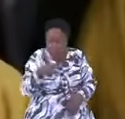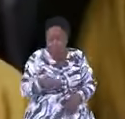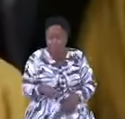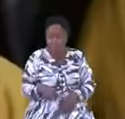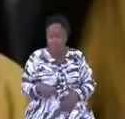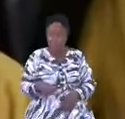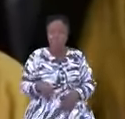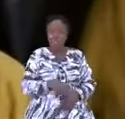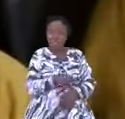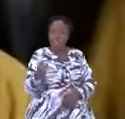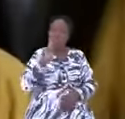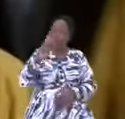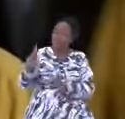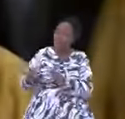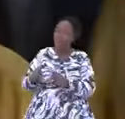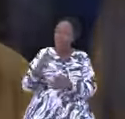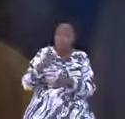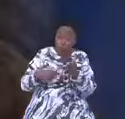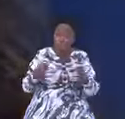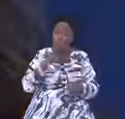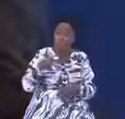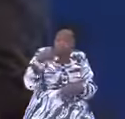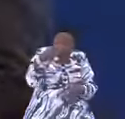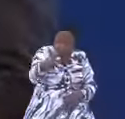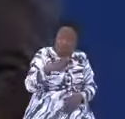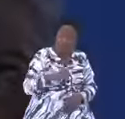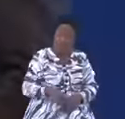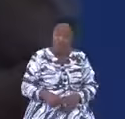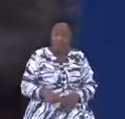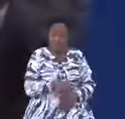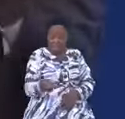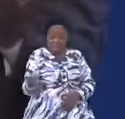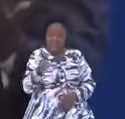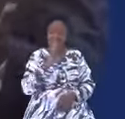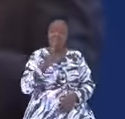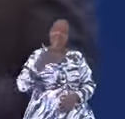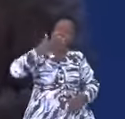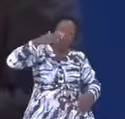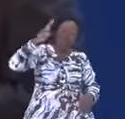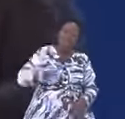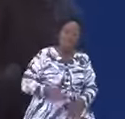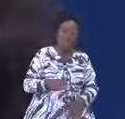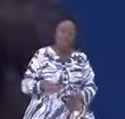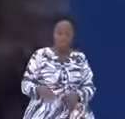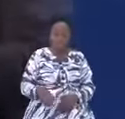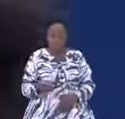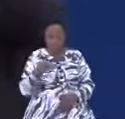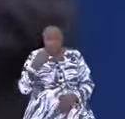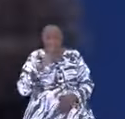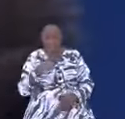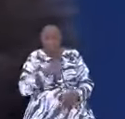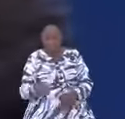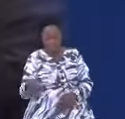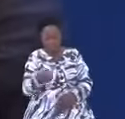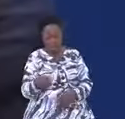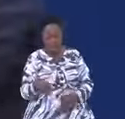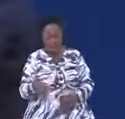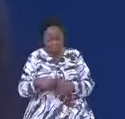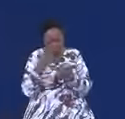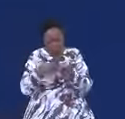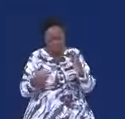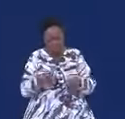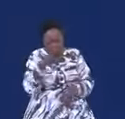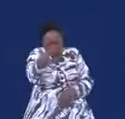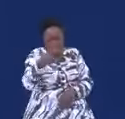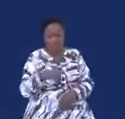toi ils sont méchants il sait qu'il est il à etoy les petites gouttes